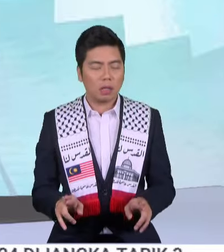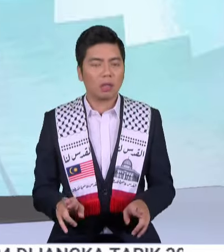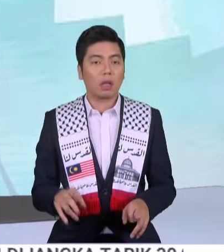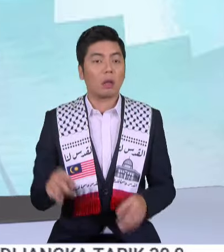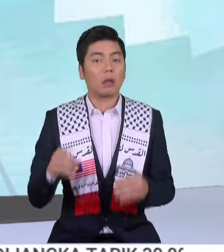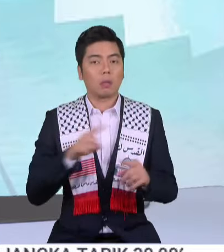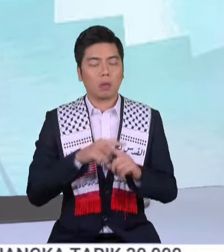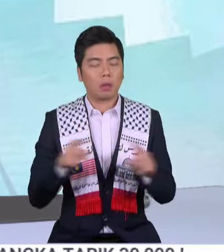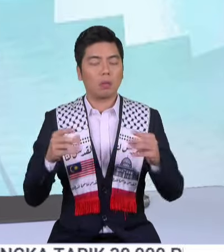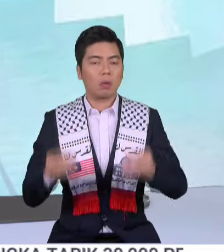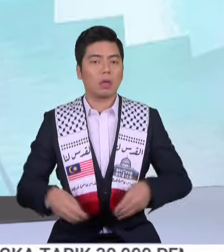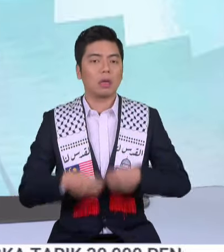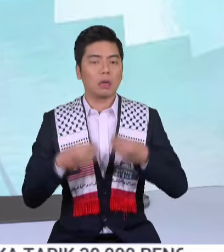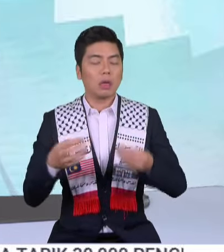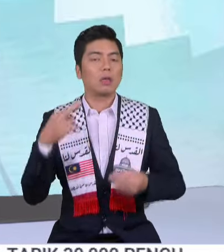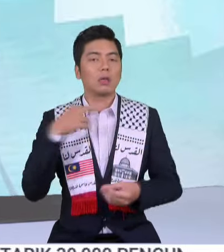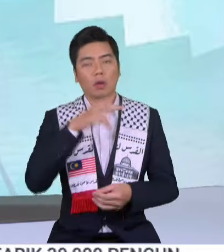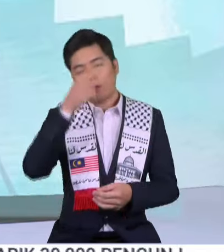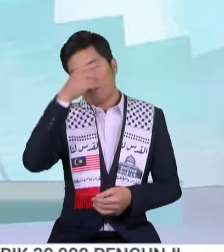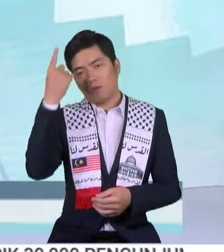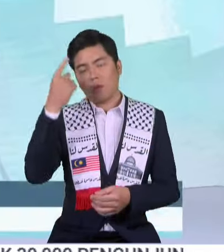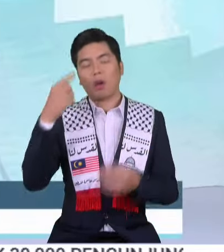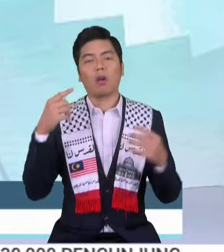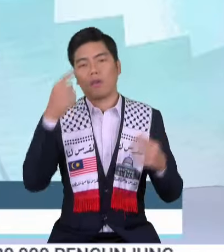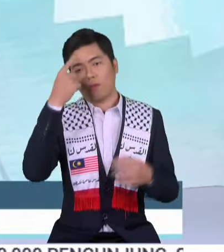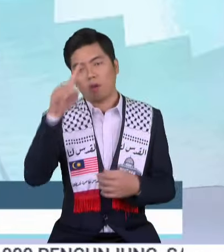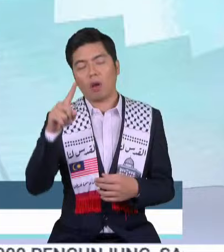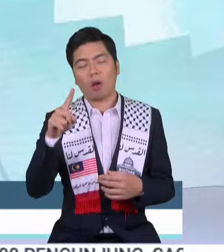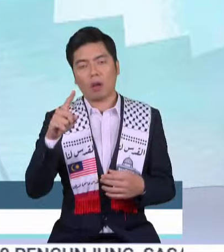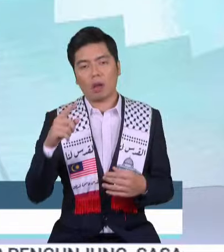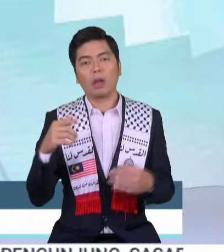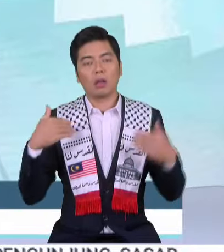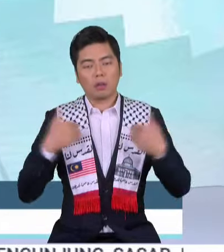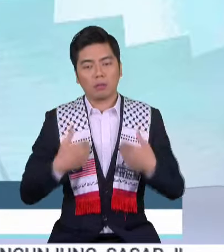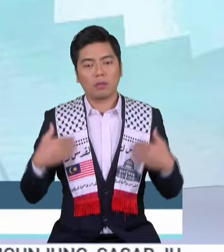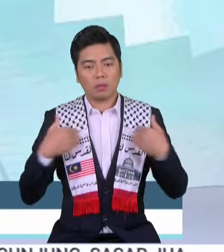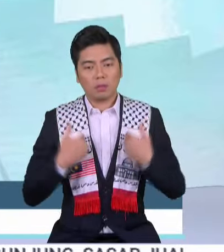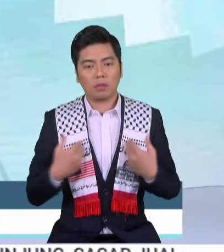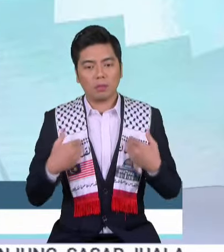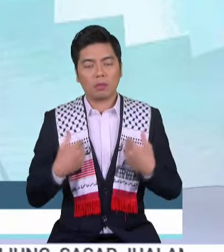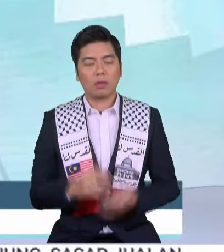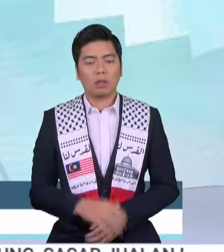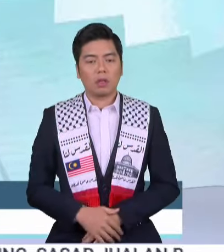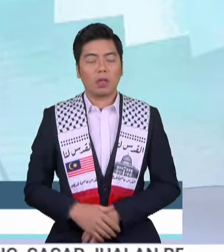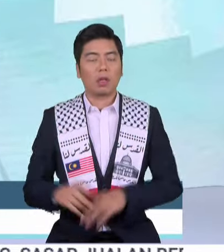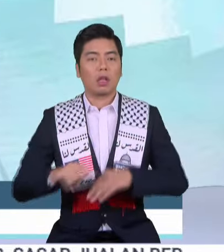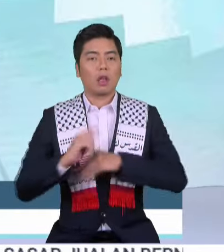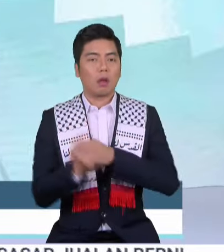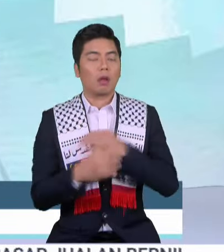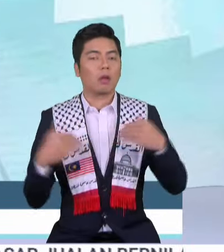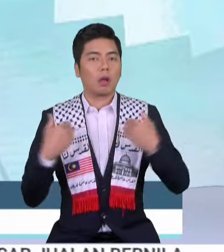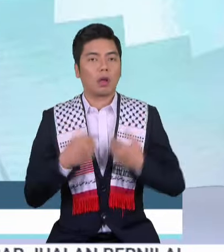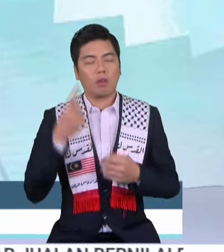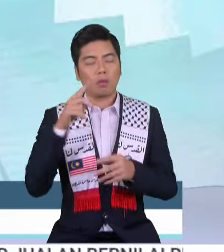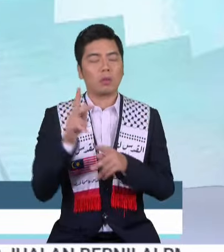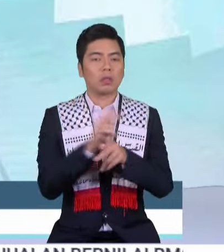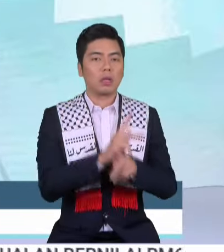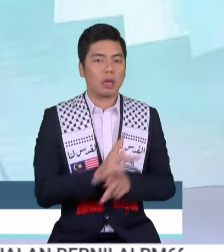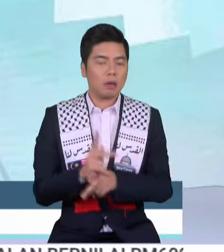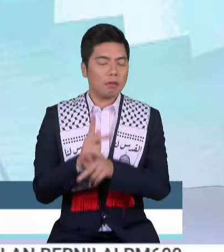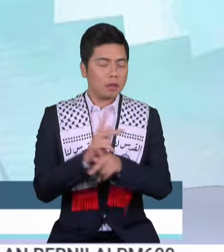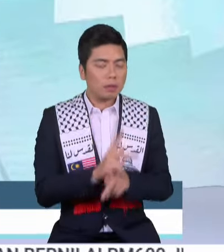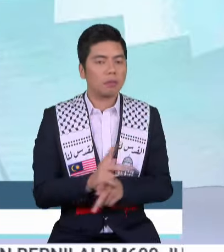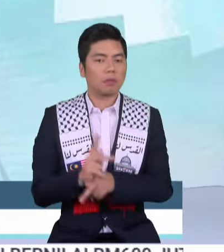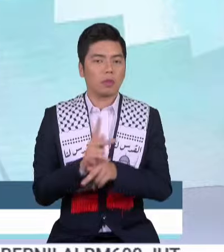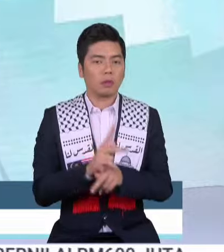memberi risiko terhadap haiwan. Justru pelbagai langkah diambil oleh pengusaha taman haiwan bagi menjaga kebajikan haiwan di